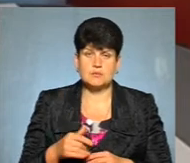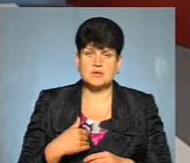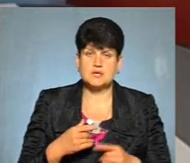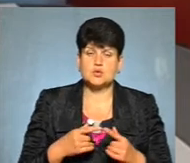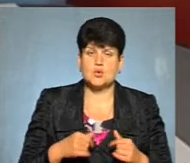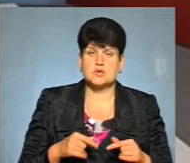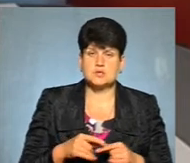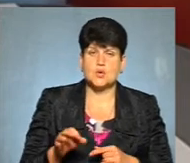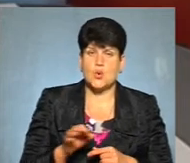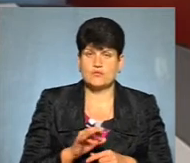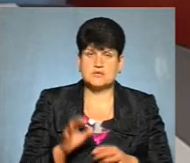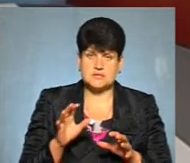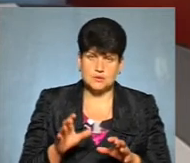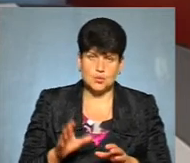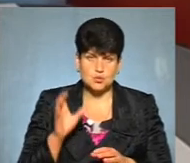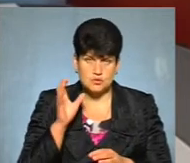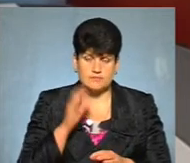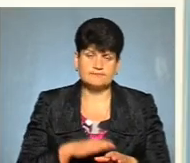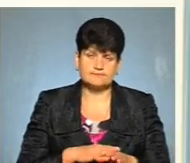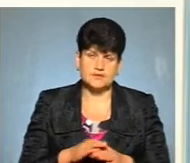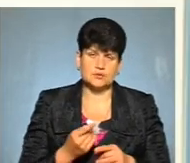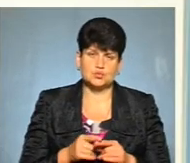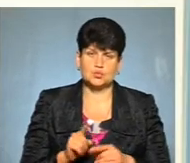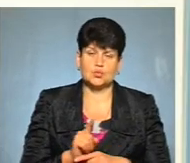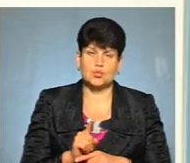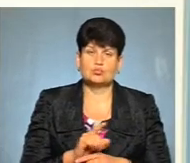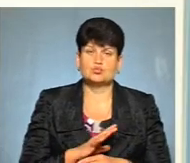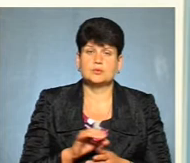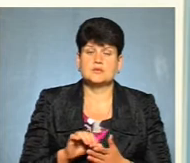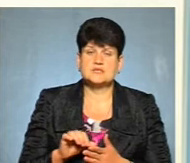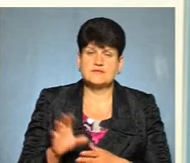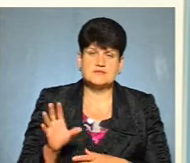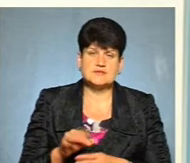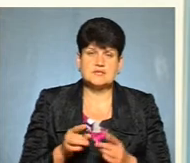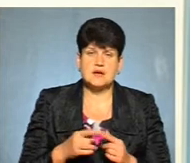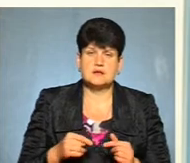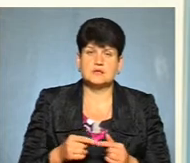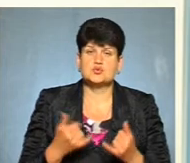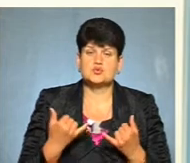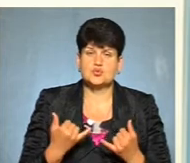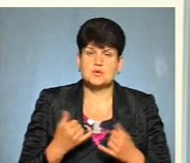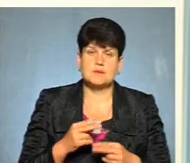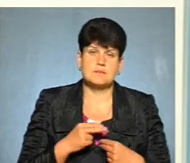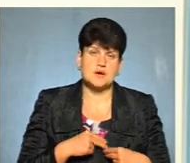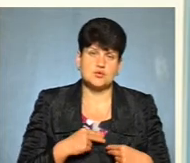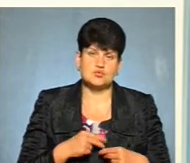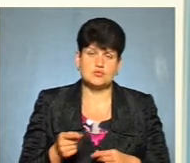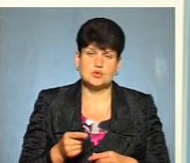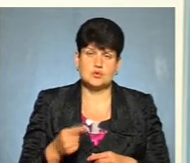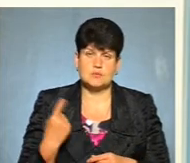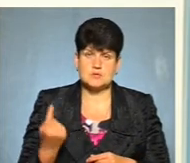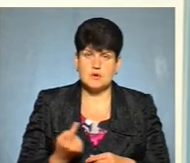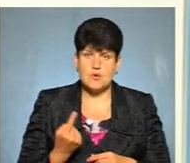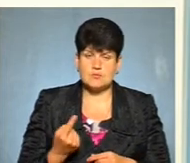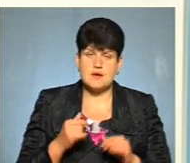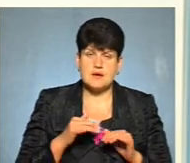наша офіційна законослухняна, ми дотрималися цієї норми. Були представники всіх галузей, які сьогодні працюють в Тернопільській області.